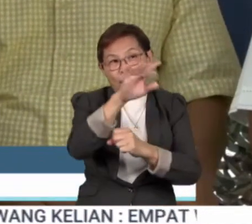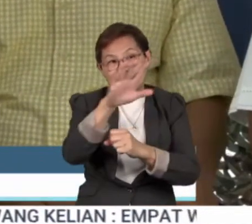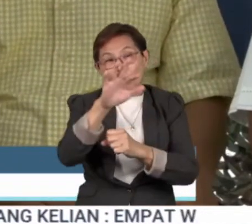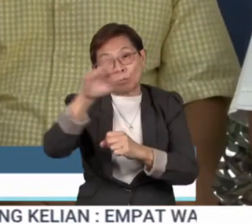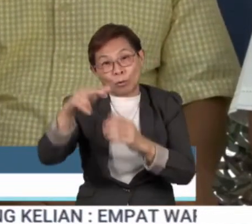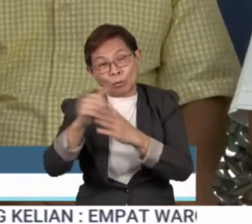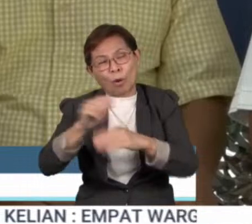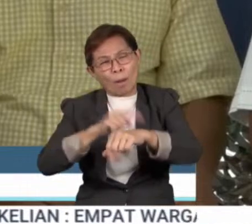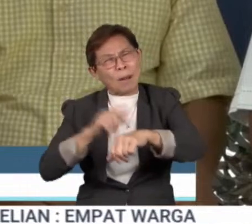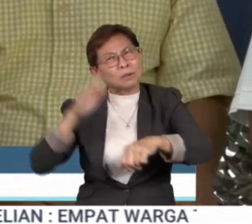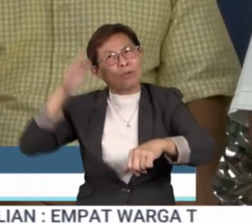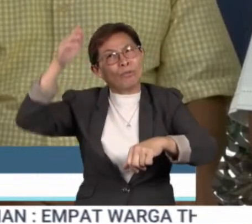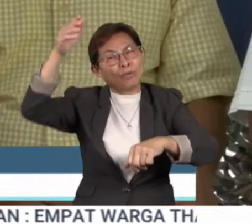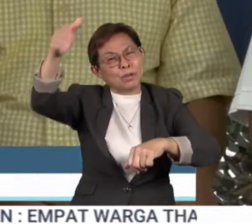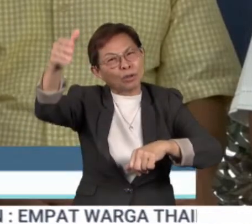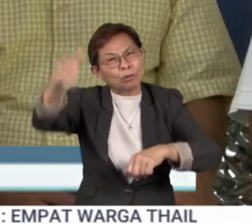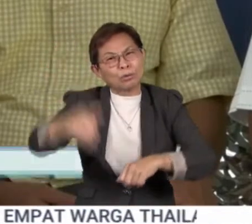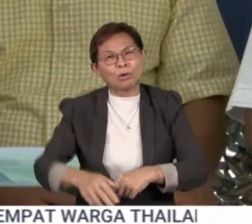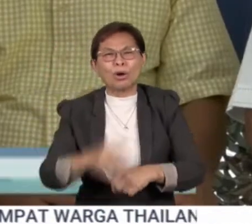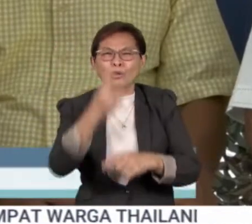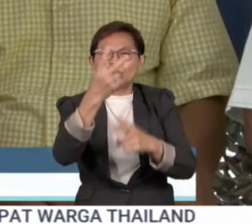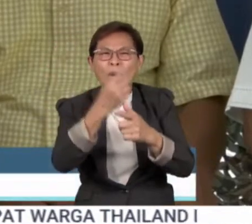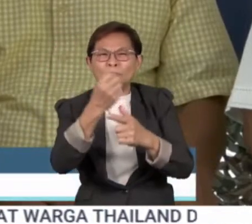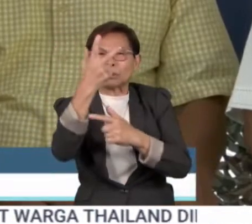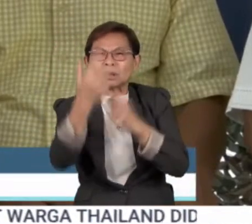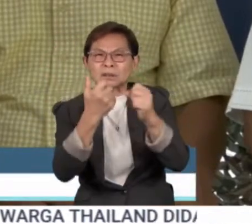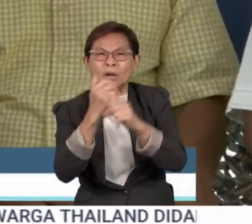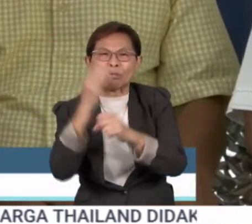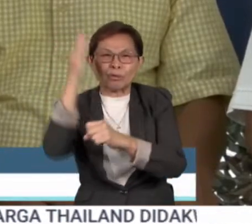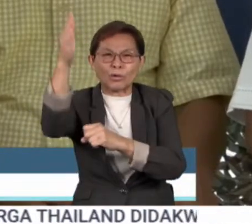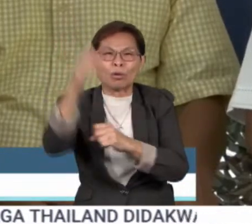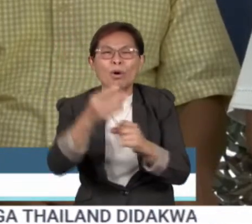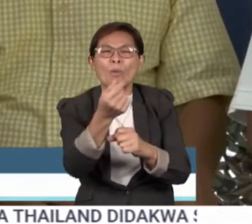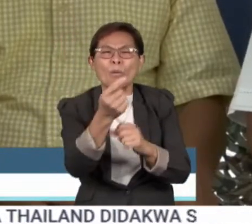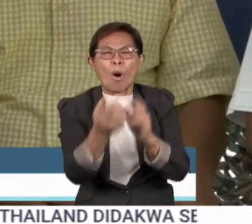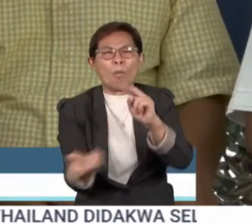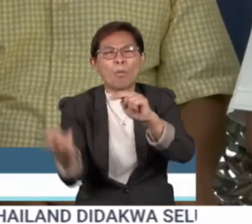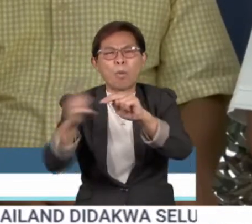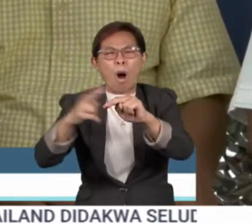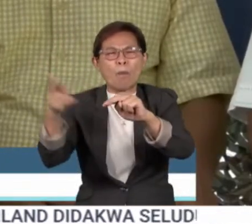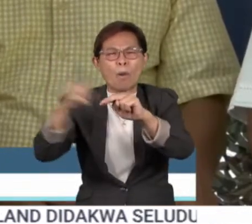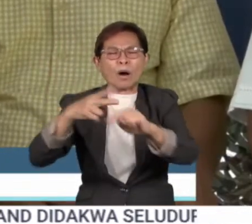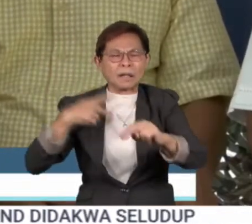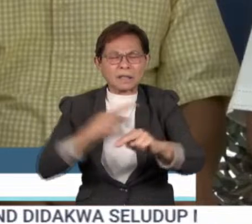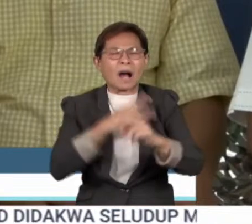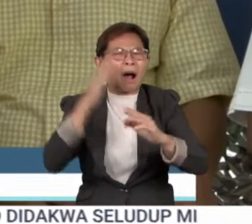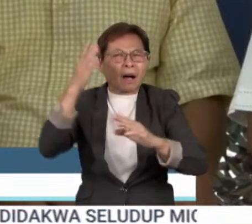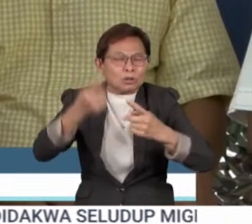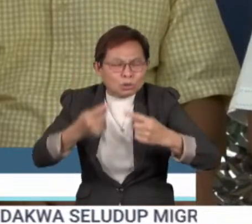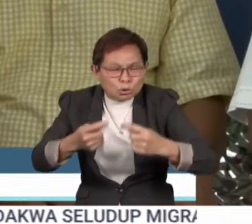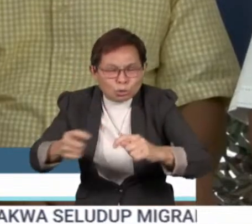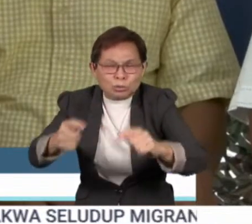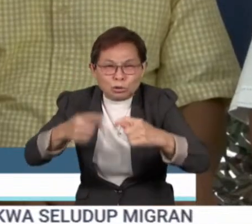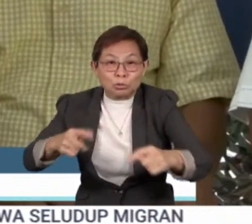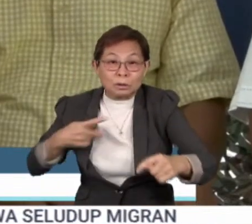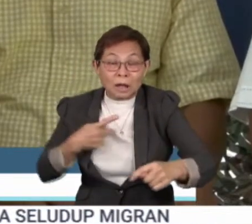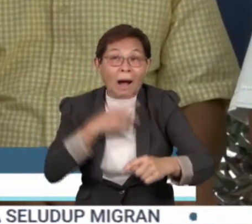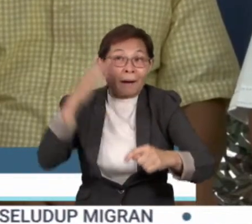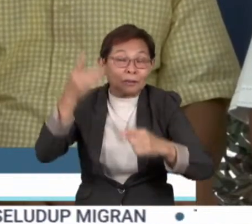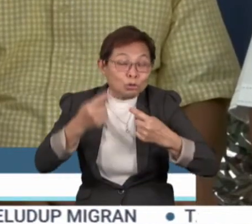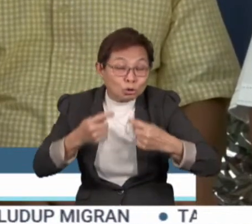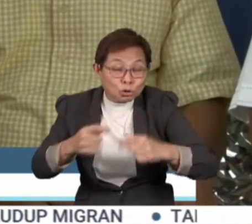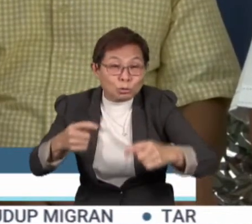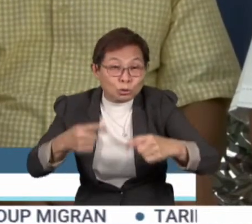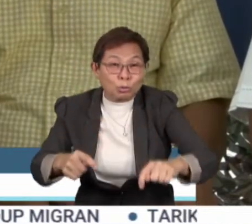pada masa yang akan datang saya fikir dalam 2-3 tahun ke depan itu kosnya makin meningkat. Jadi kita akan cuba sedaya upaya untuk pastikan